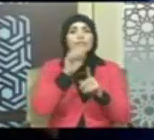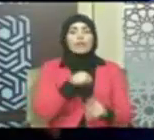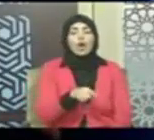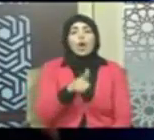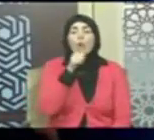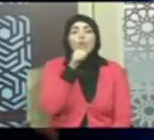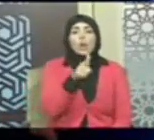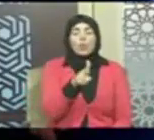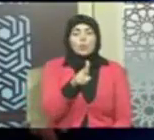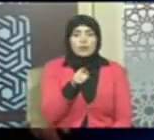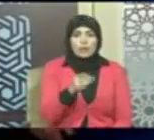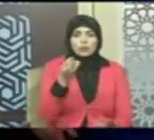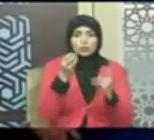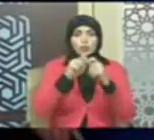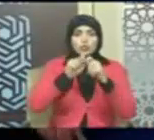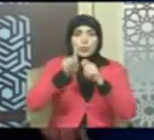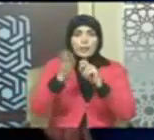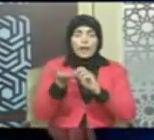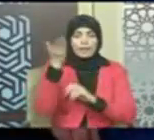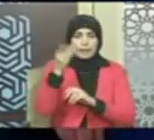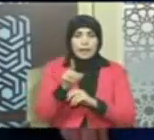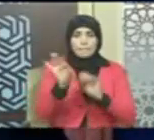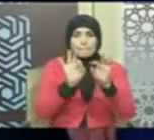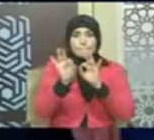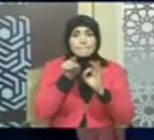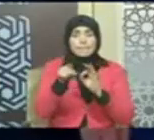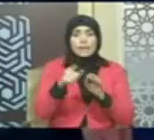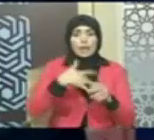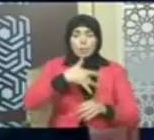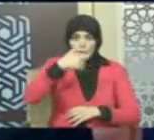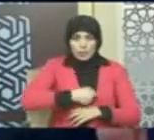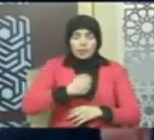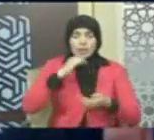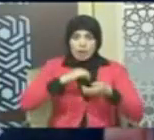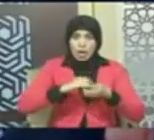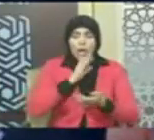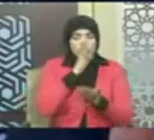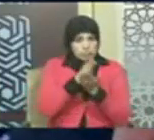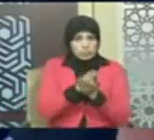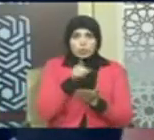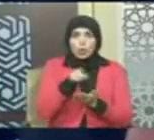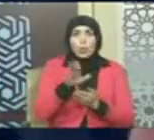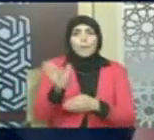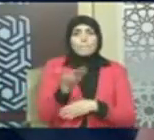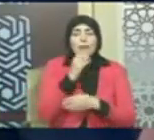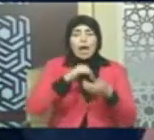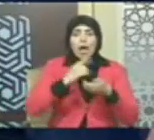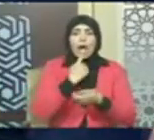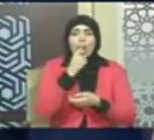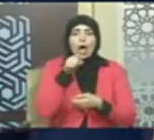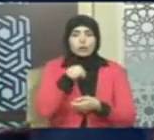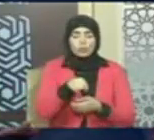ويقول سبحانه: من المؤمنين رجال صدقوا ما عاهدوا الله